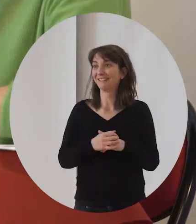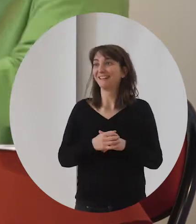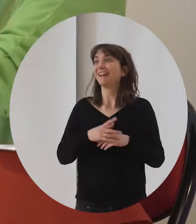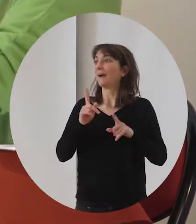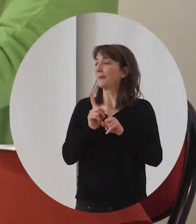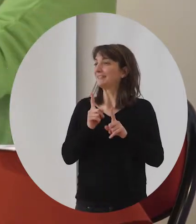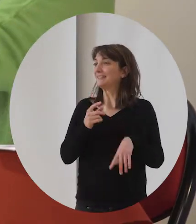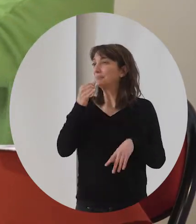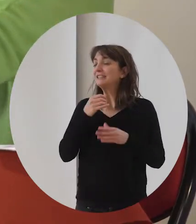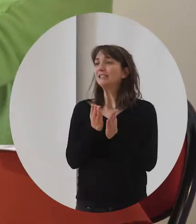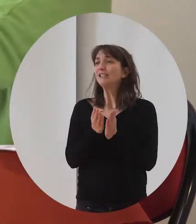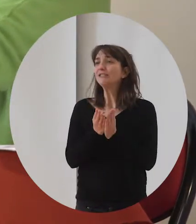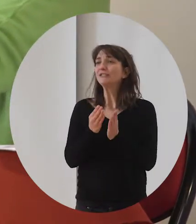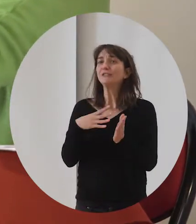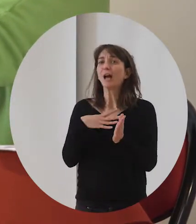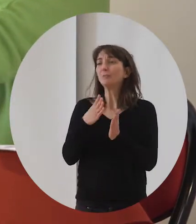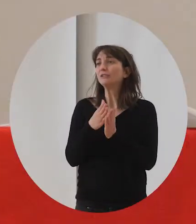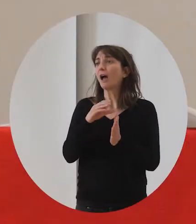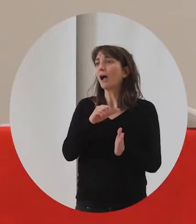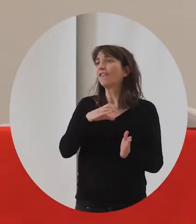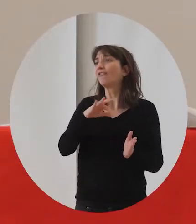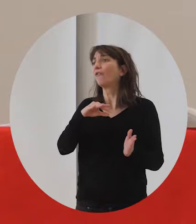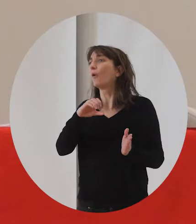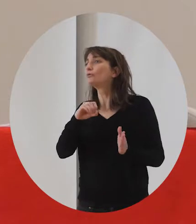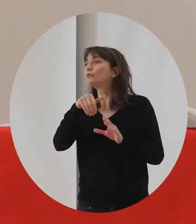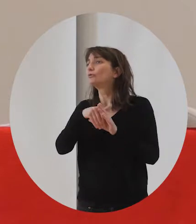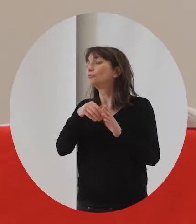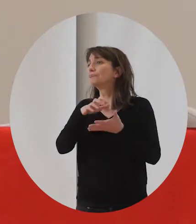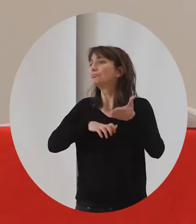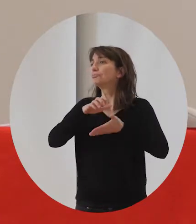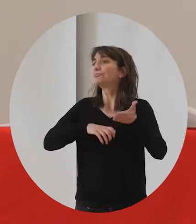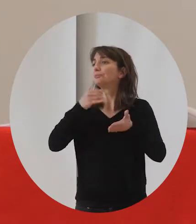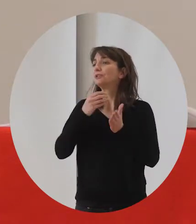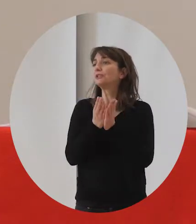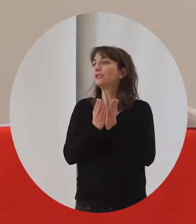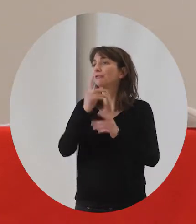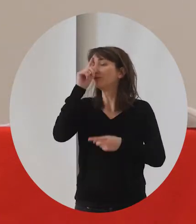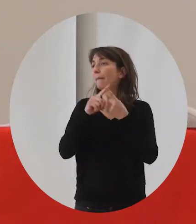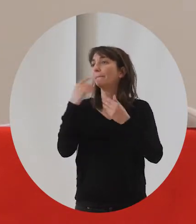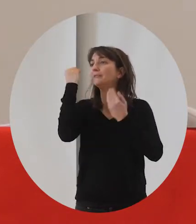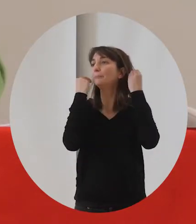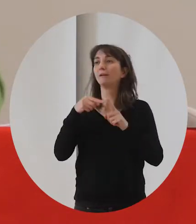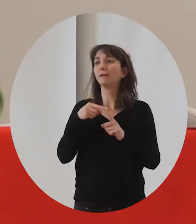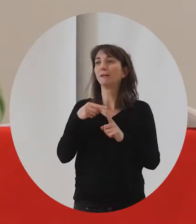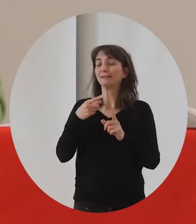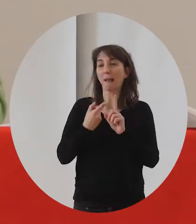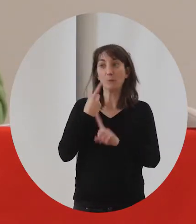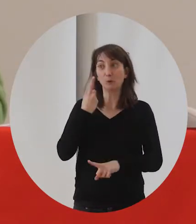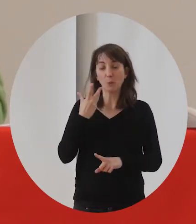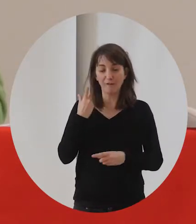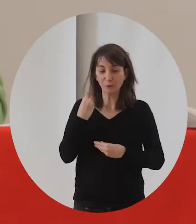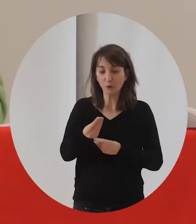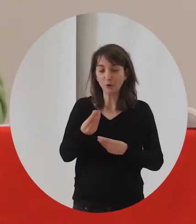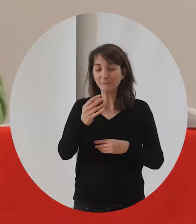et qui est beaucoup développé dans le petit livret d'Akfous qui avait été fait sur les troubles vestibulaires, c'est l'importance